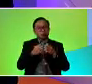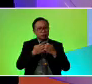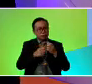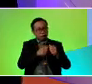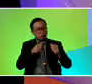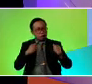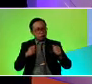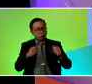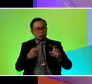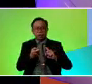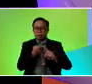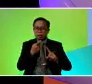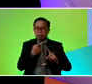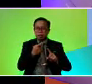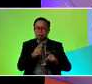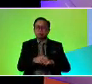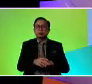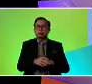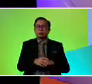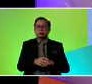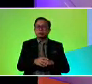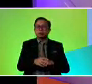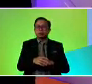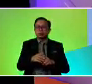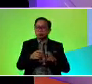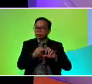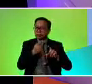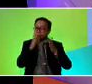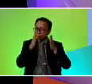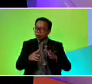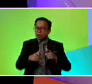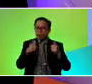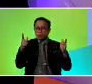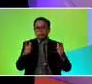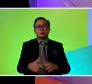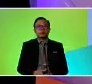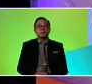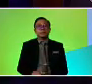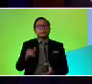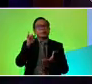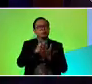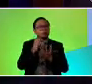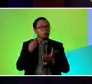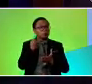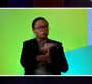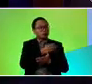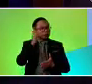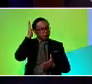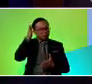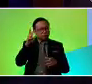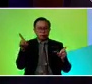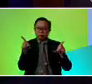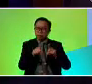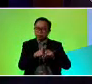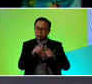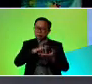daripada berlakunya ataupun di ekspektasi daripada orang lain baik itu yang akan kita bersama-sama